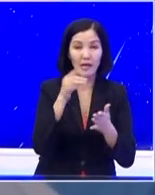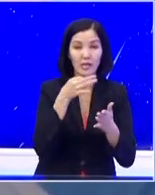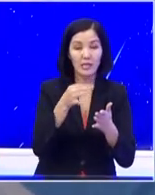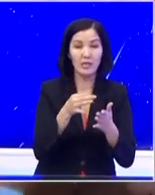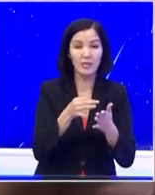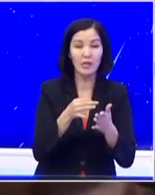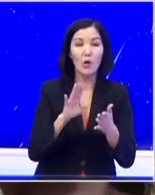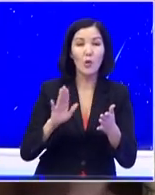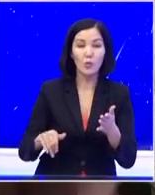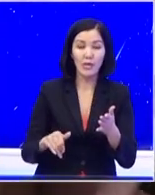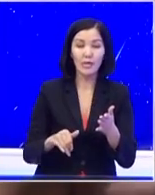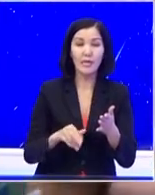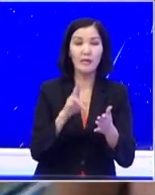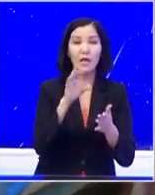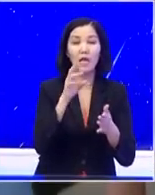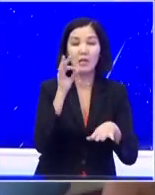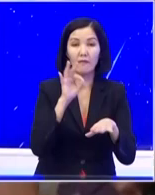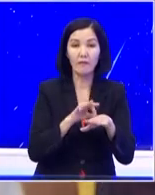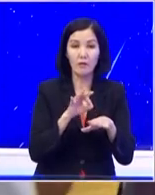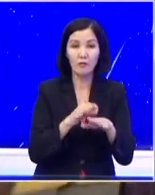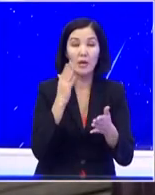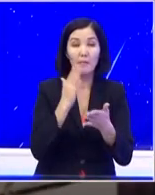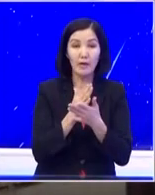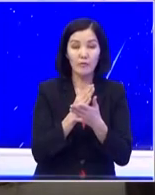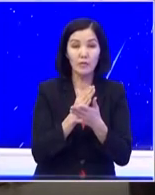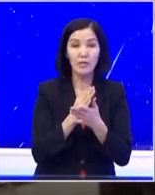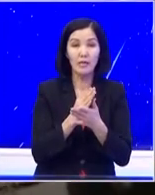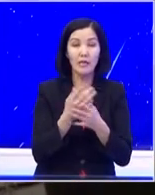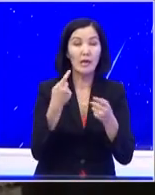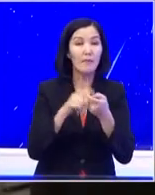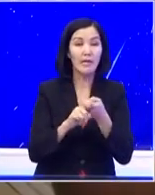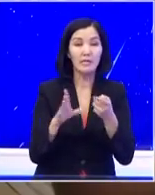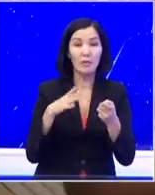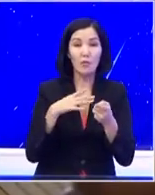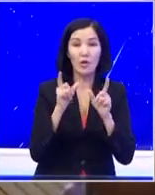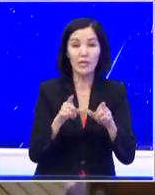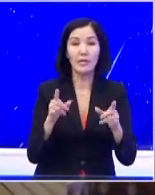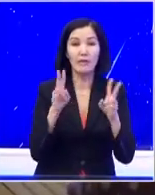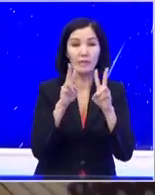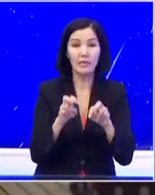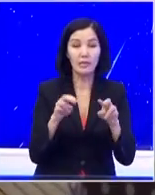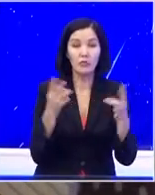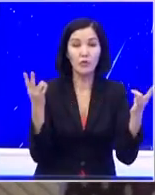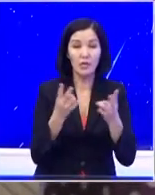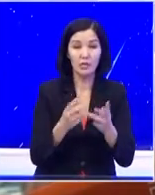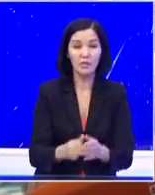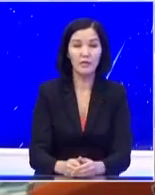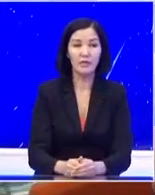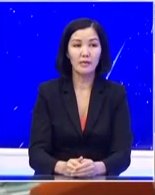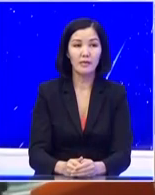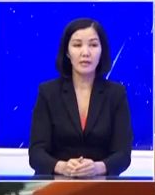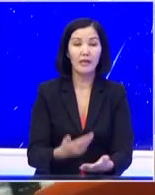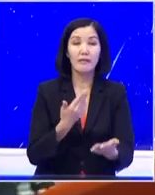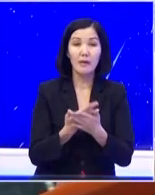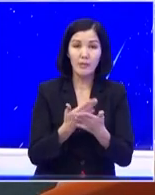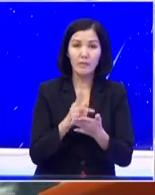үстінде не, одан кейін коронавирустық инфекция анықталып жатса, онымен байланыста болған адамдарды тексеру үшін қажет. Егер де мысалы